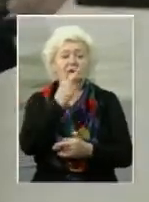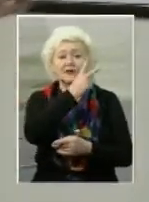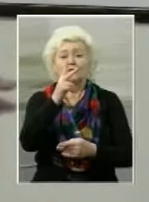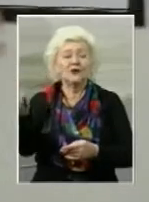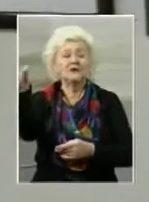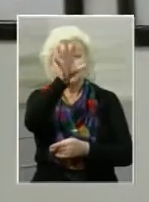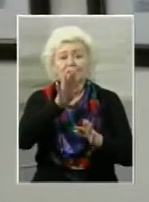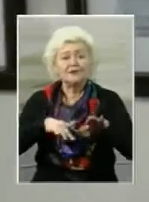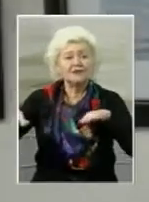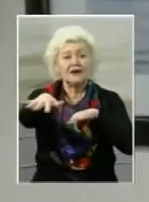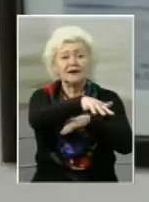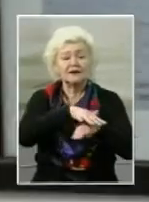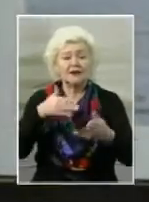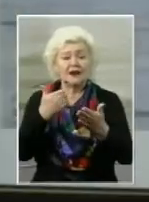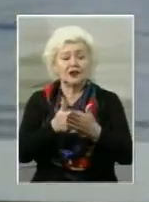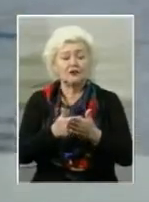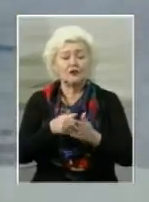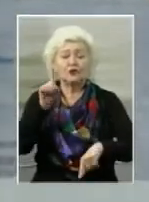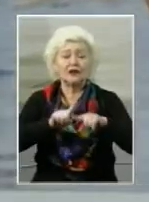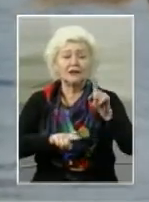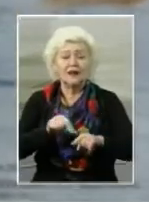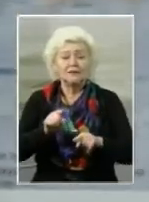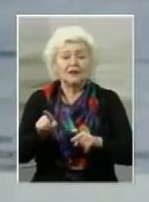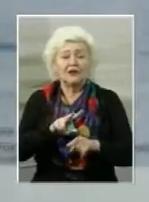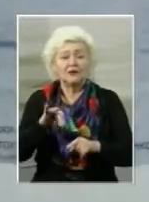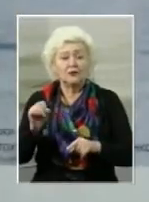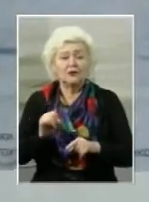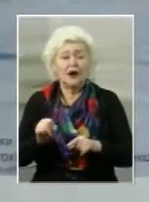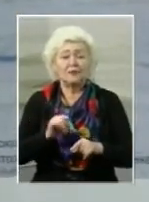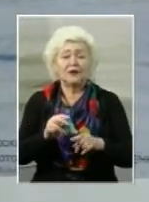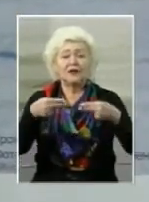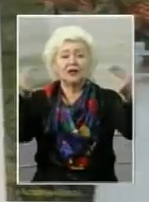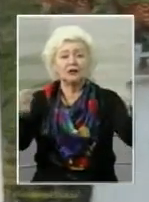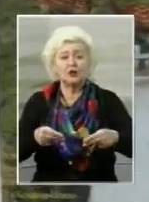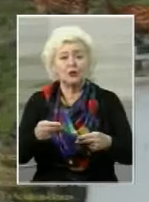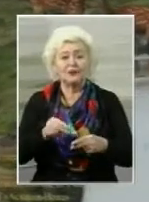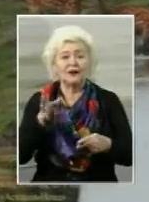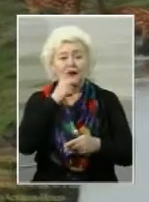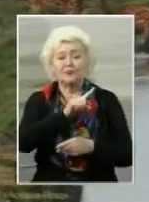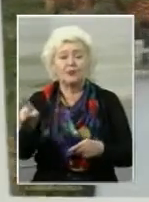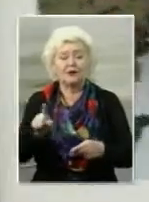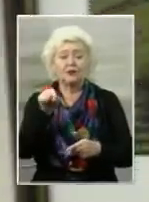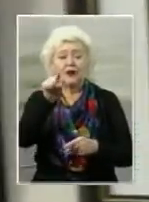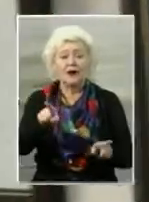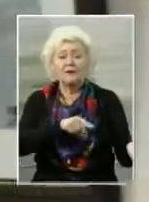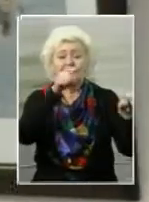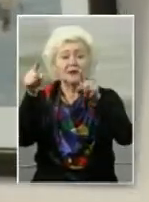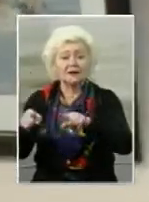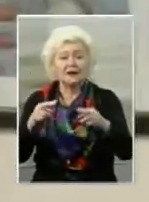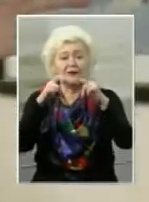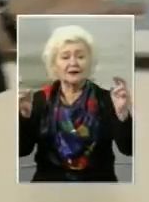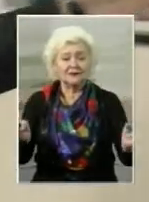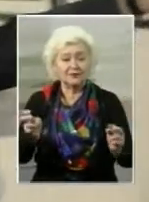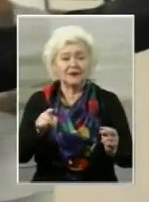так. От в лютому місяці, шлюбний період був я цього хлопчика, якраз переправа племистого оленя.